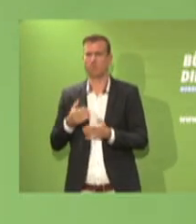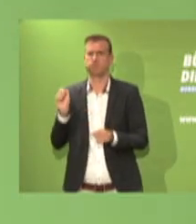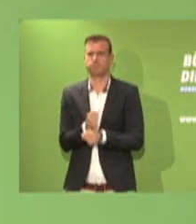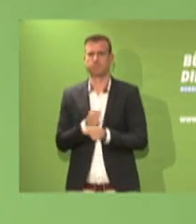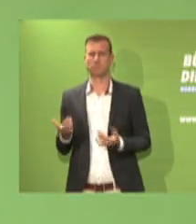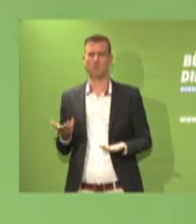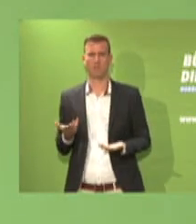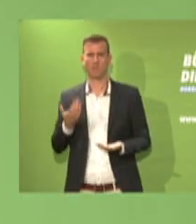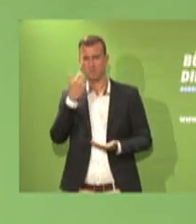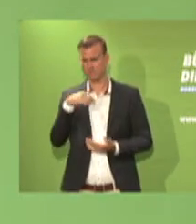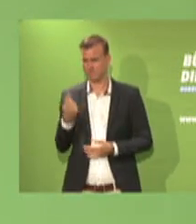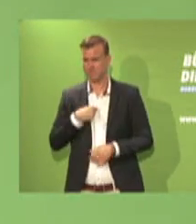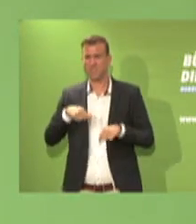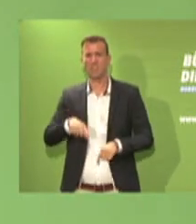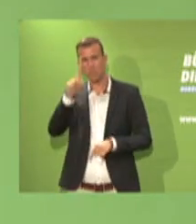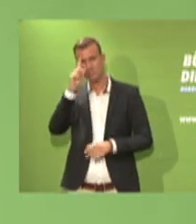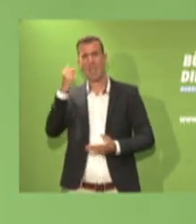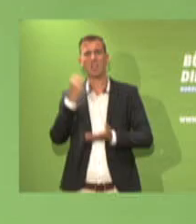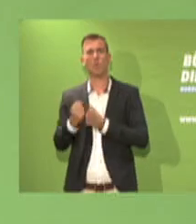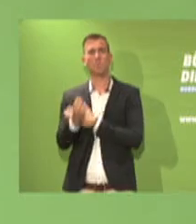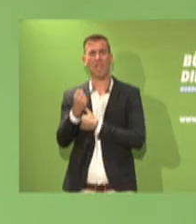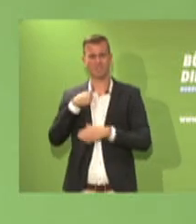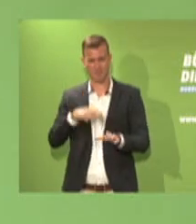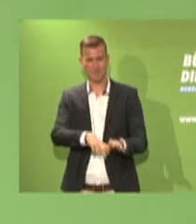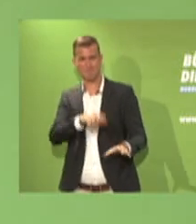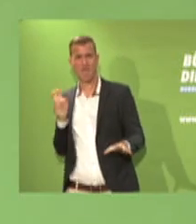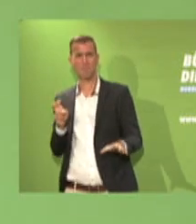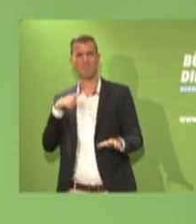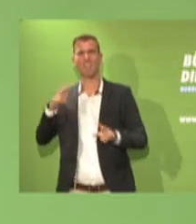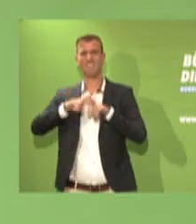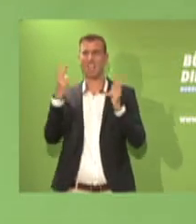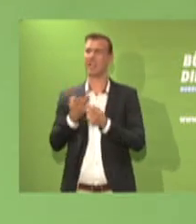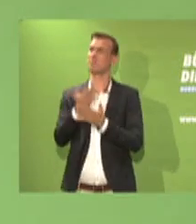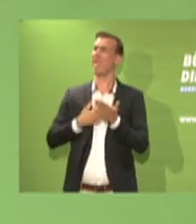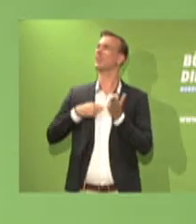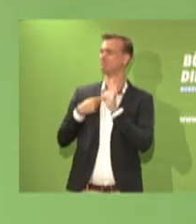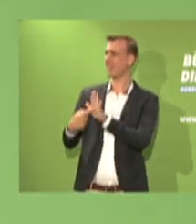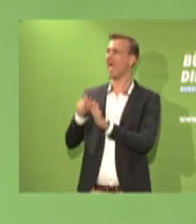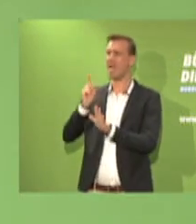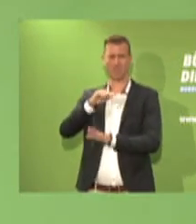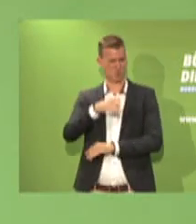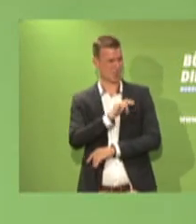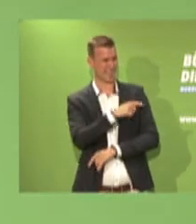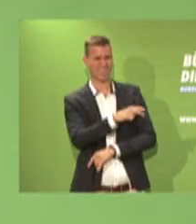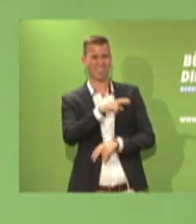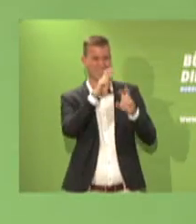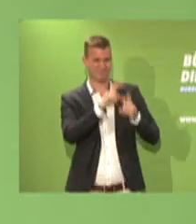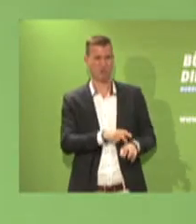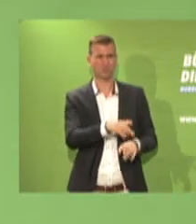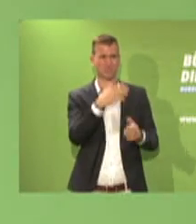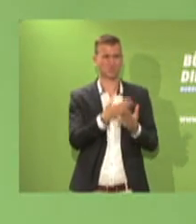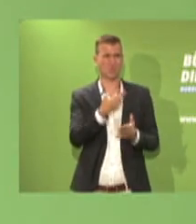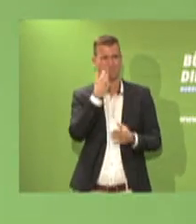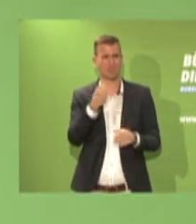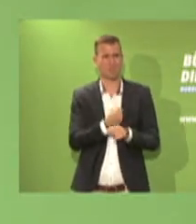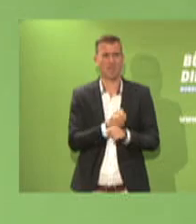sein, dass wir in Deutschland aus der Atomkraft aussteigen, ein Beispiel für die Welt sein, aber dass Forscher aus Jülich unterwegs sind und in der Welt